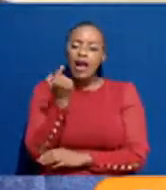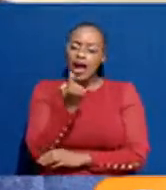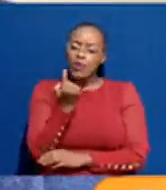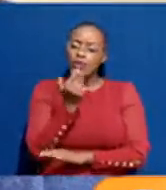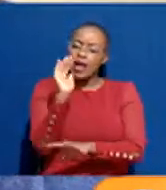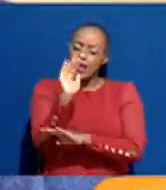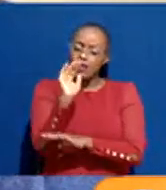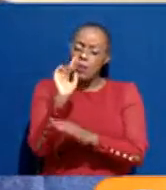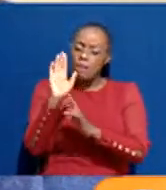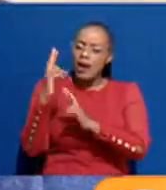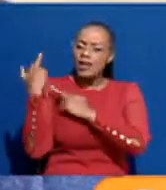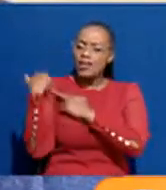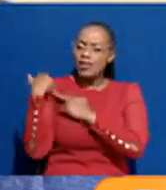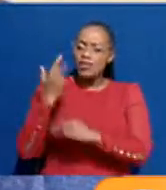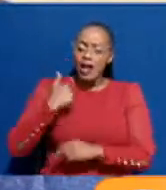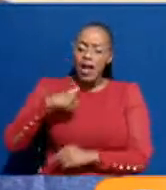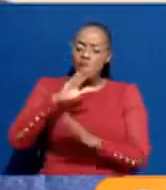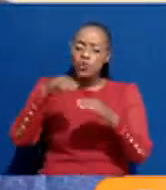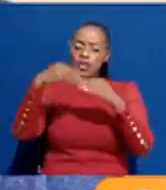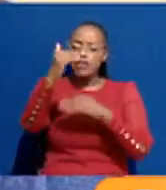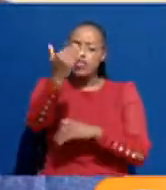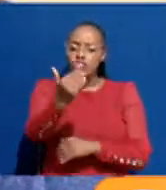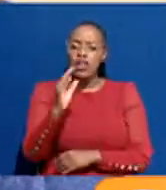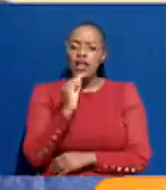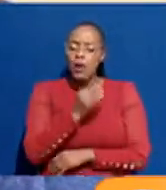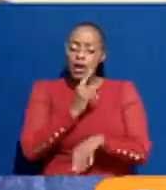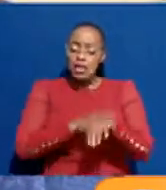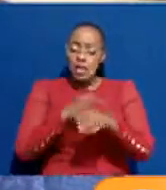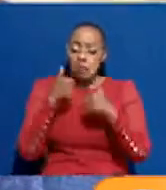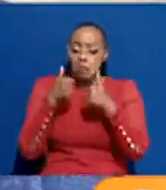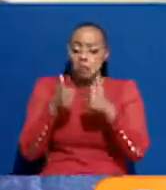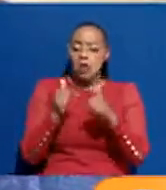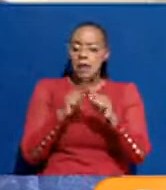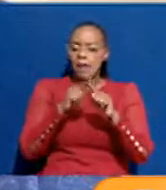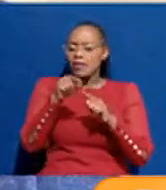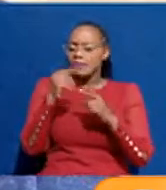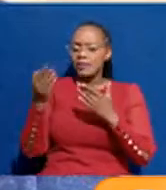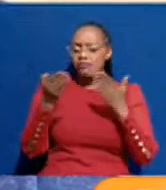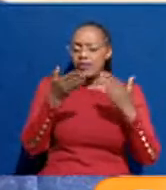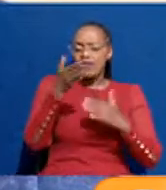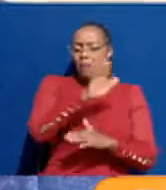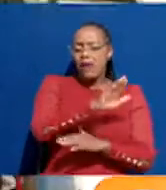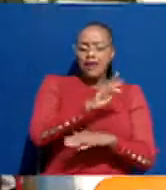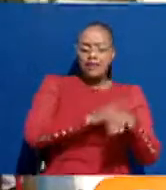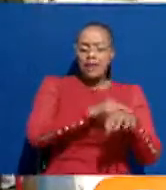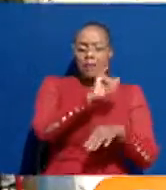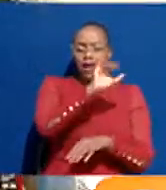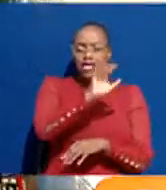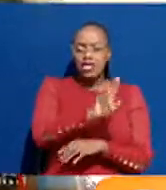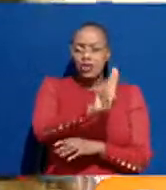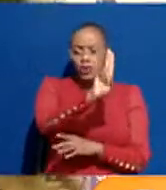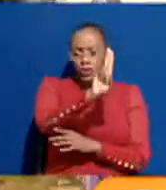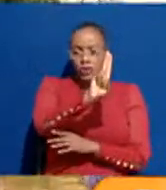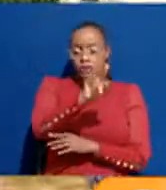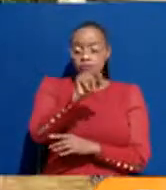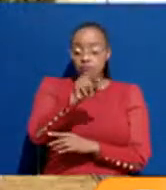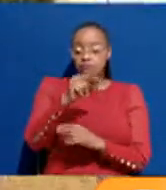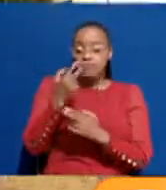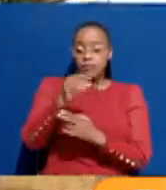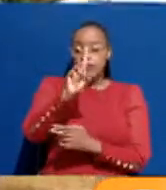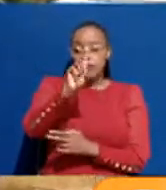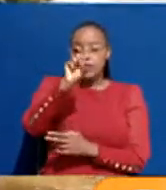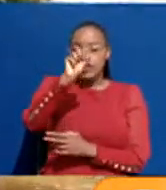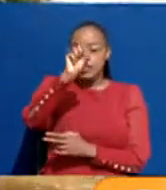hiyo jukumu ni yao juu sisi tuliwapea mtoto wetu akiwa mzima, lakini wao wanaturudishia akiwa ICU. Usimamizi wa bustani ya